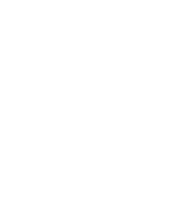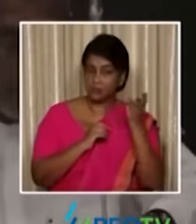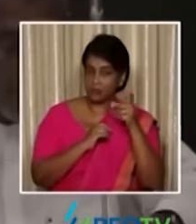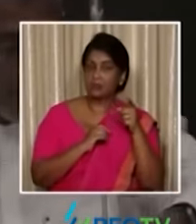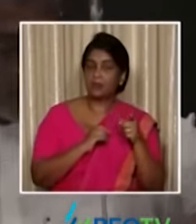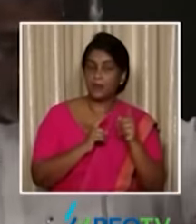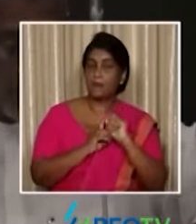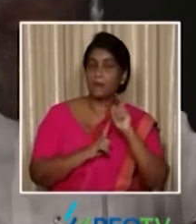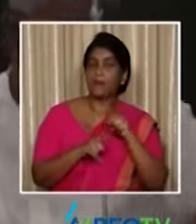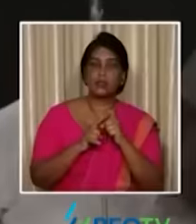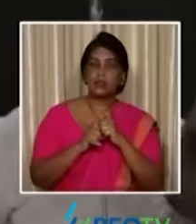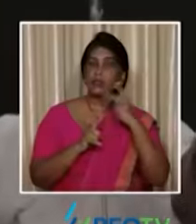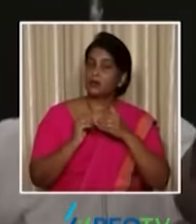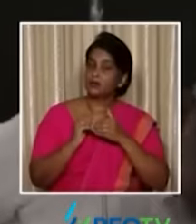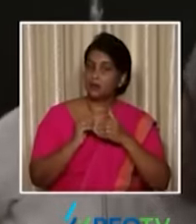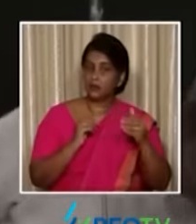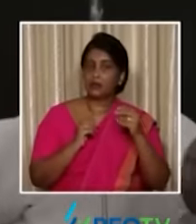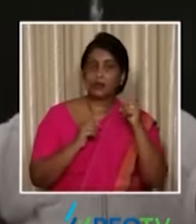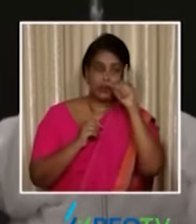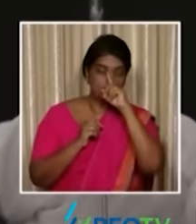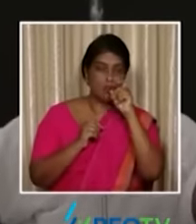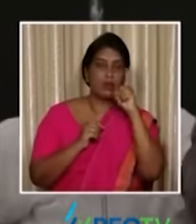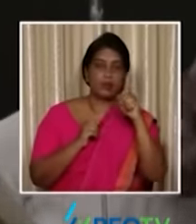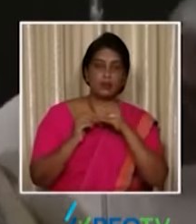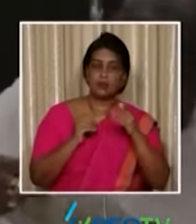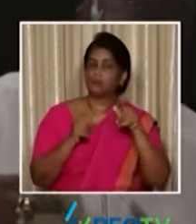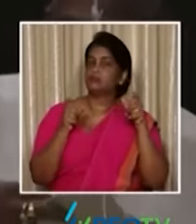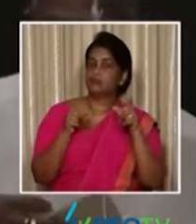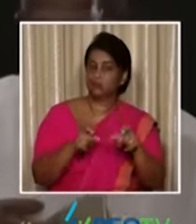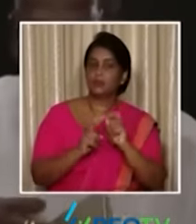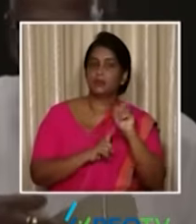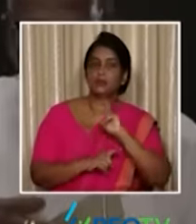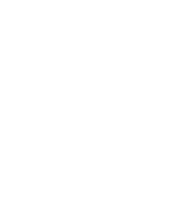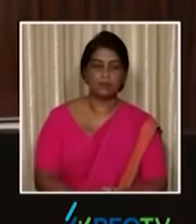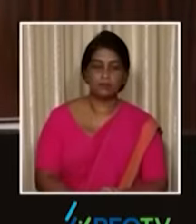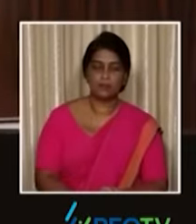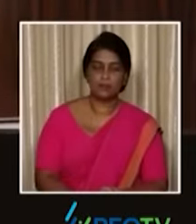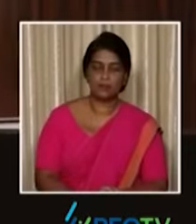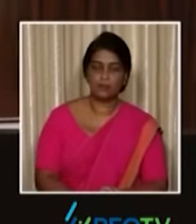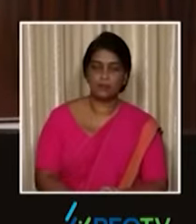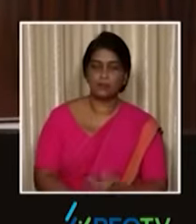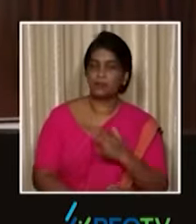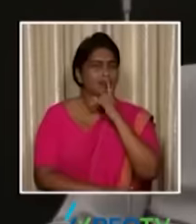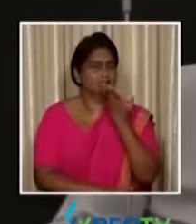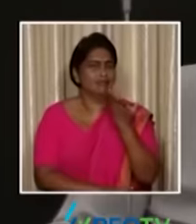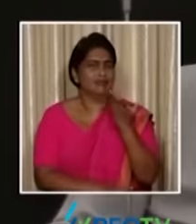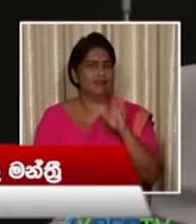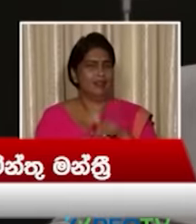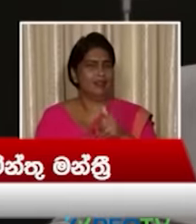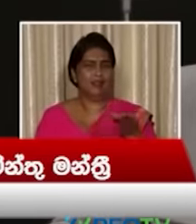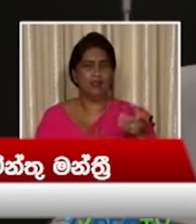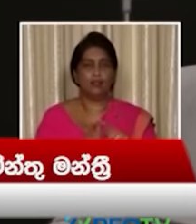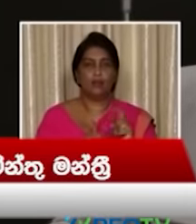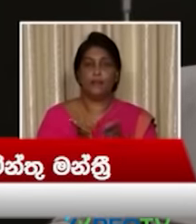මන්ත්‍රීවරයන්ගේ පාර්ලිමේන්තු සේවය අද දින සිට මාසික කාලයක් සඳහා අත්තිරවන බව මෙම පාර්ලිමේන්තුව යෝජනා කරයි. අපි මේ යෝජනාවට විරුද්ධයි. අපි හිටපු